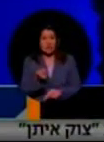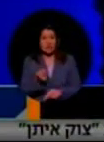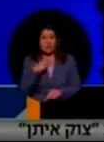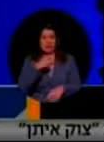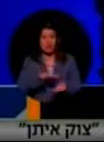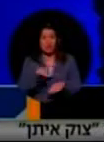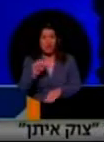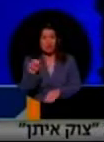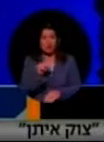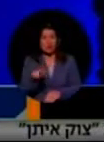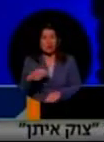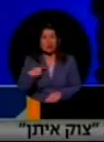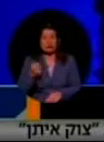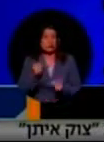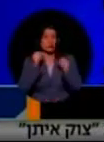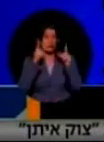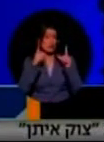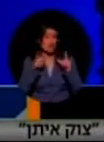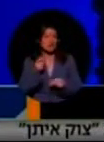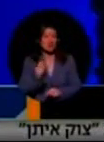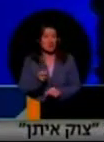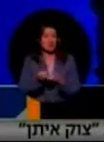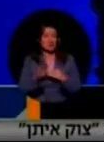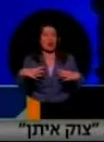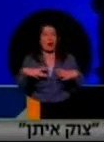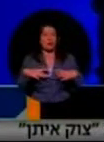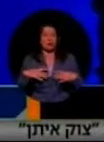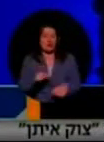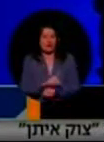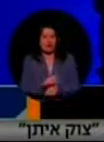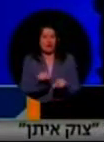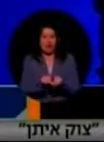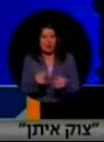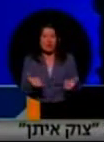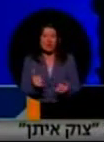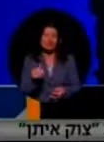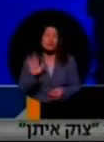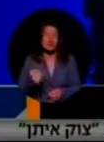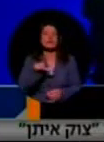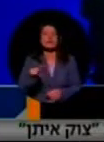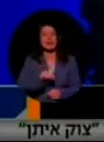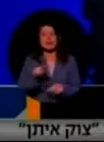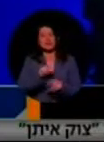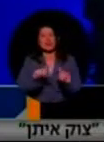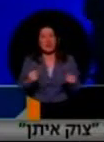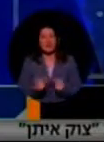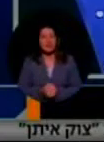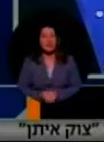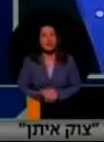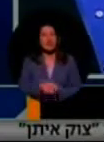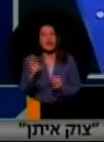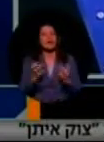התפלאתי שהכנסת יצאה לפגרה בשעה כזאת, אבל זה נושא אחר. ובעצם העניין הוא כזה, הממשלה דווקא